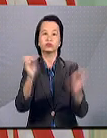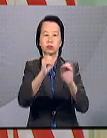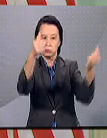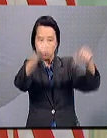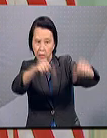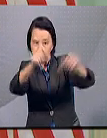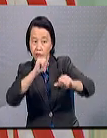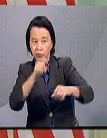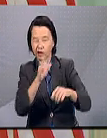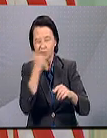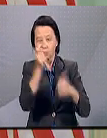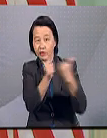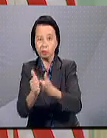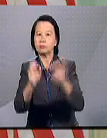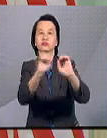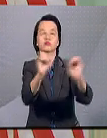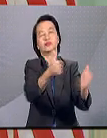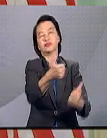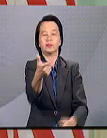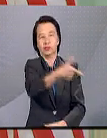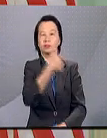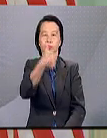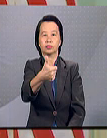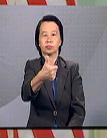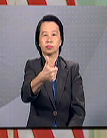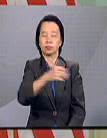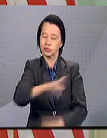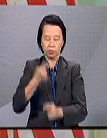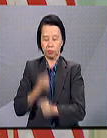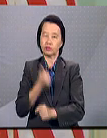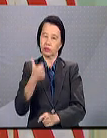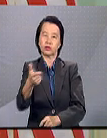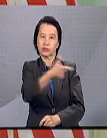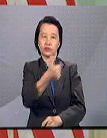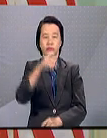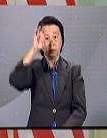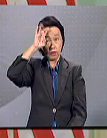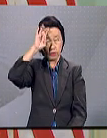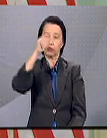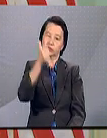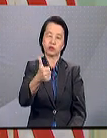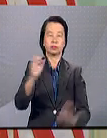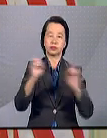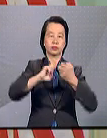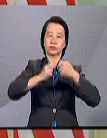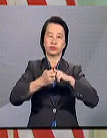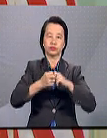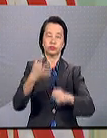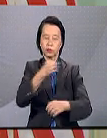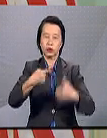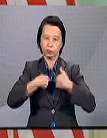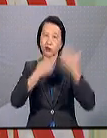mereka mematuhi SOP yang telah pun kita tetapkan. Jadi insyaAllah lah, dan saya